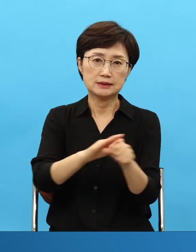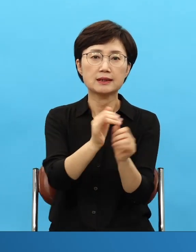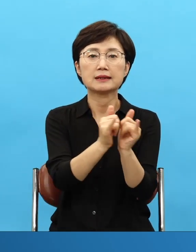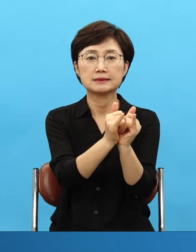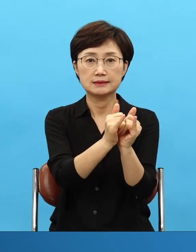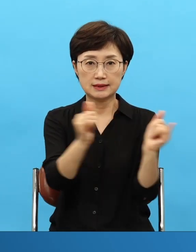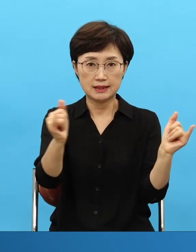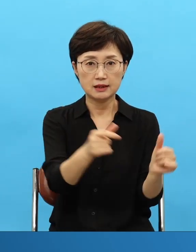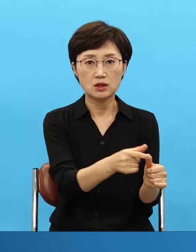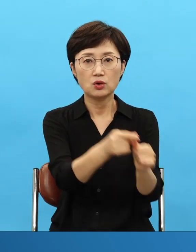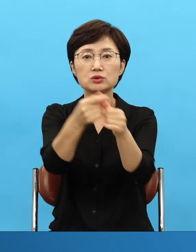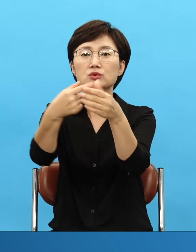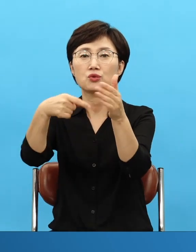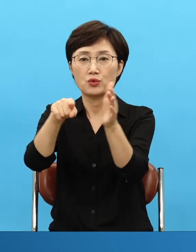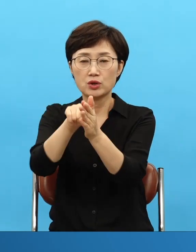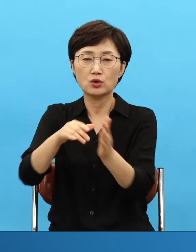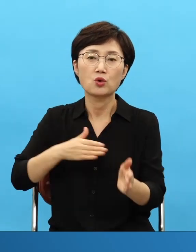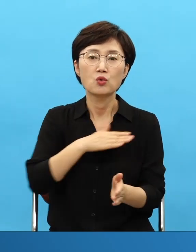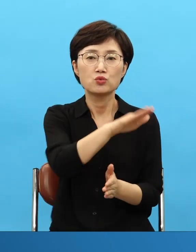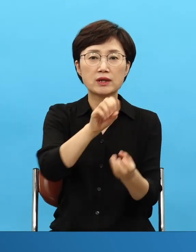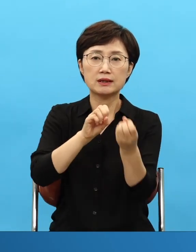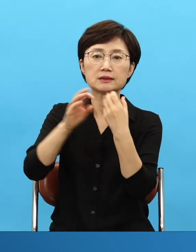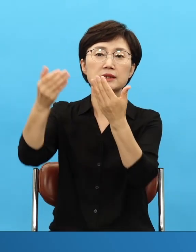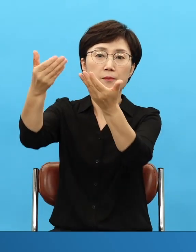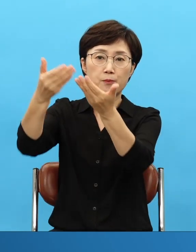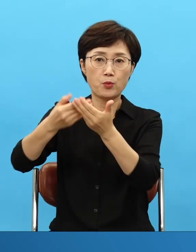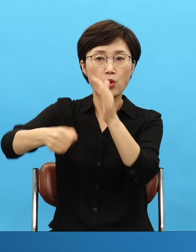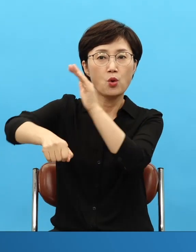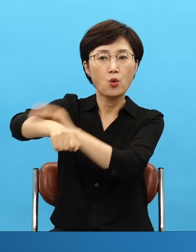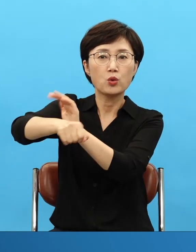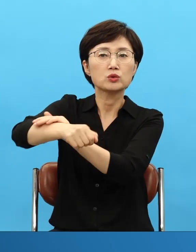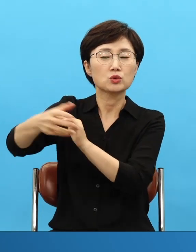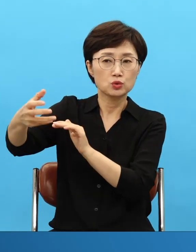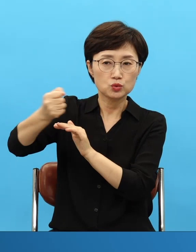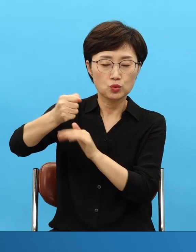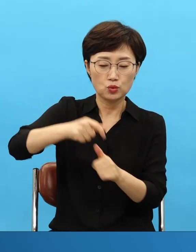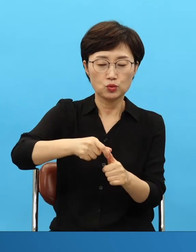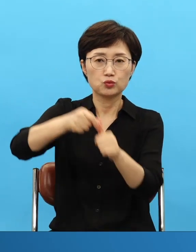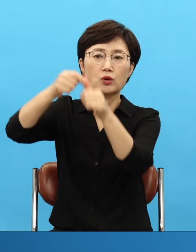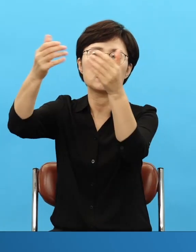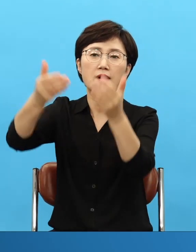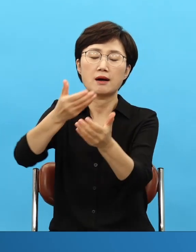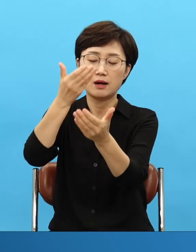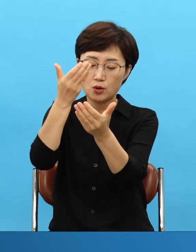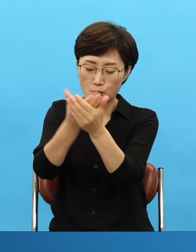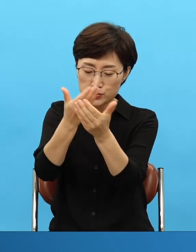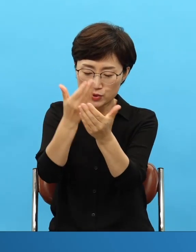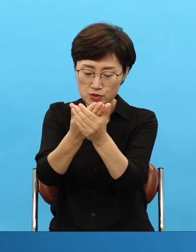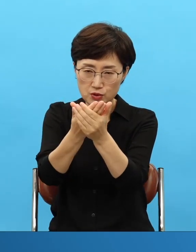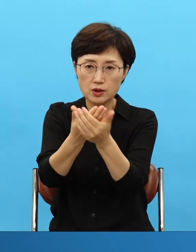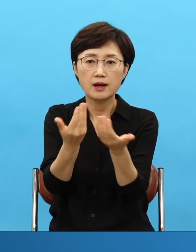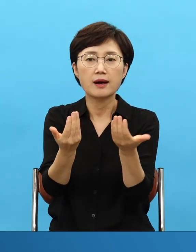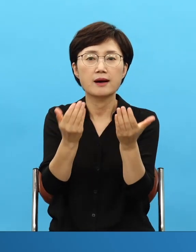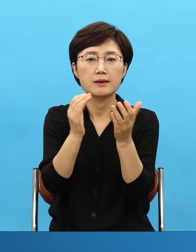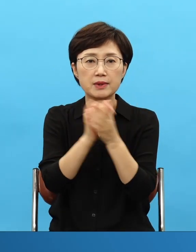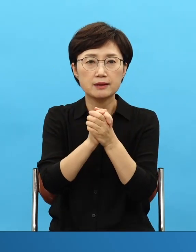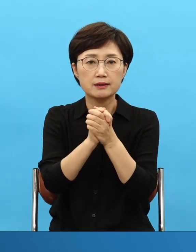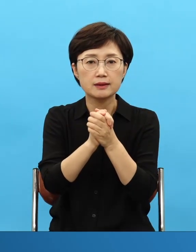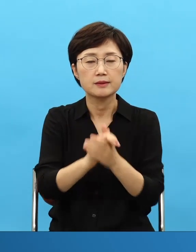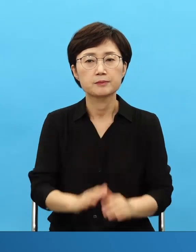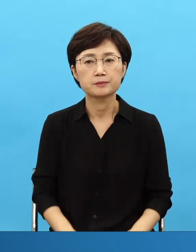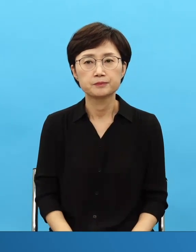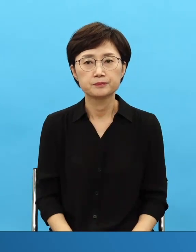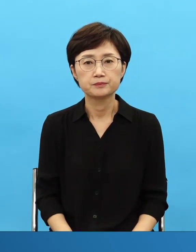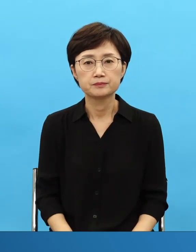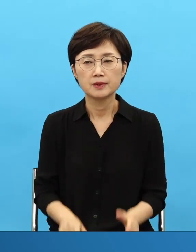주께서 사랑하시는 자들을 건지시기 위하여 우리에게 응답하사 오른손으로 구원하소서.